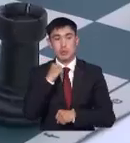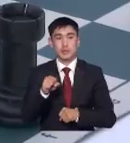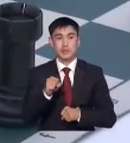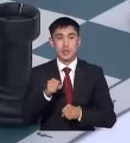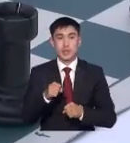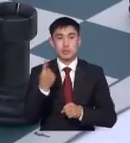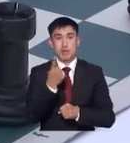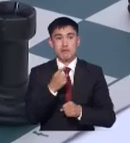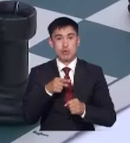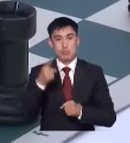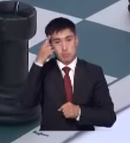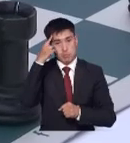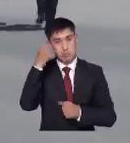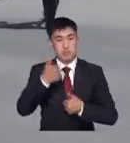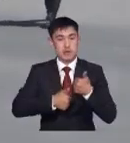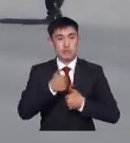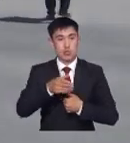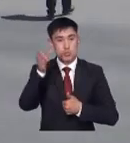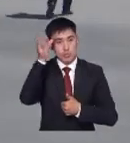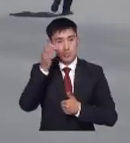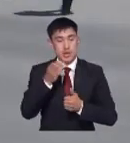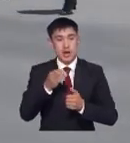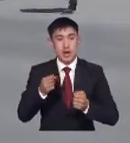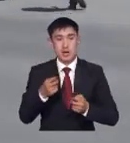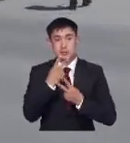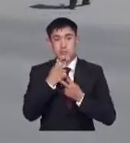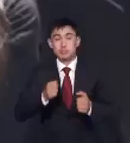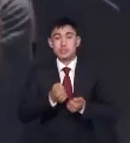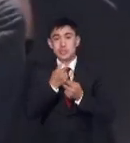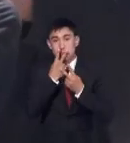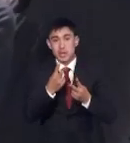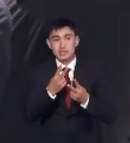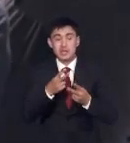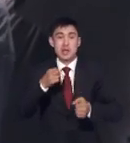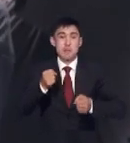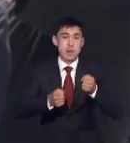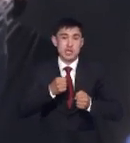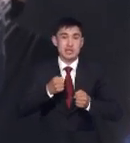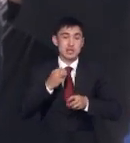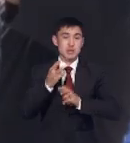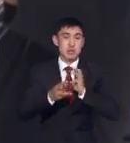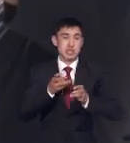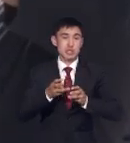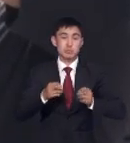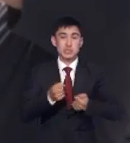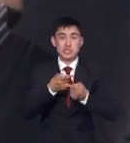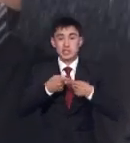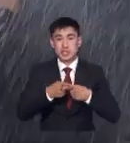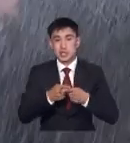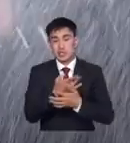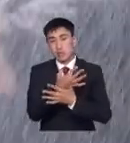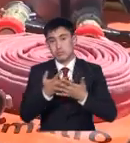первого хода, битва умов. А спасатели стали центром внимания мальчишек. Везде ходы и настоящие пожарные машины, спасательная техника